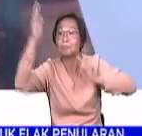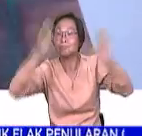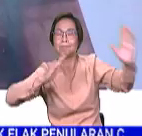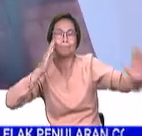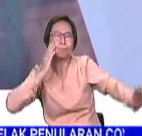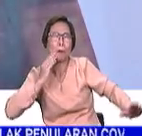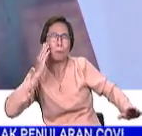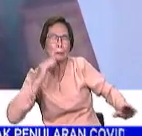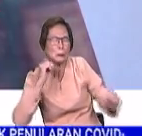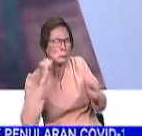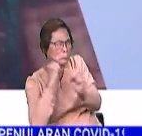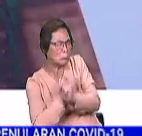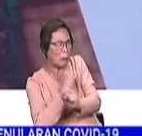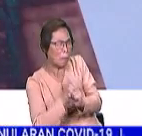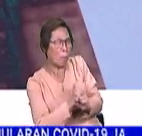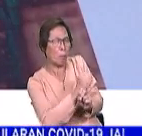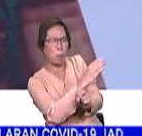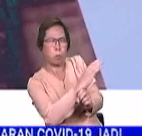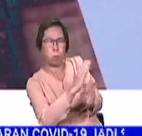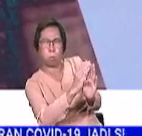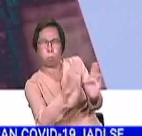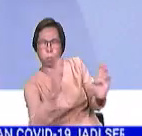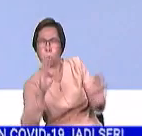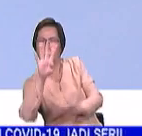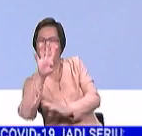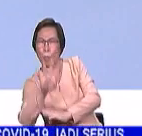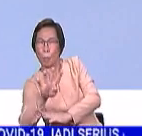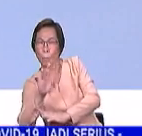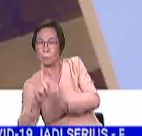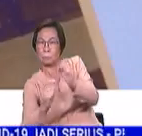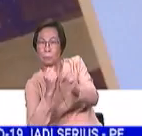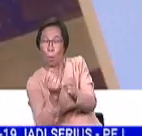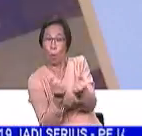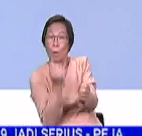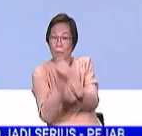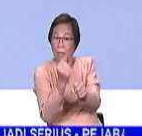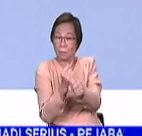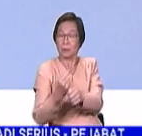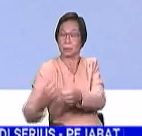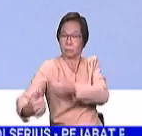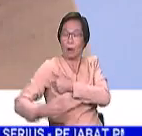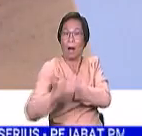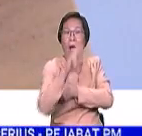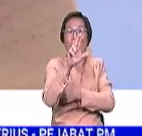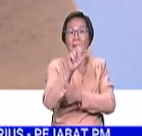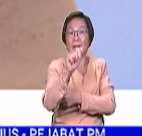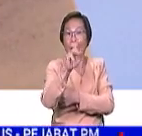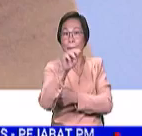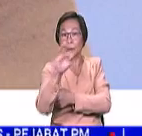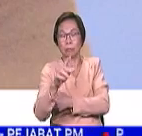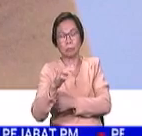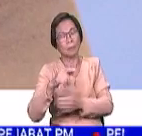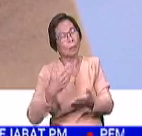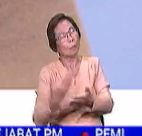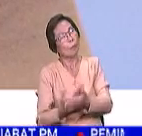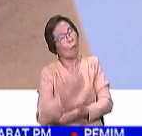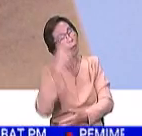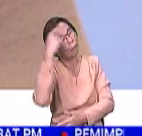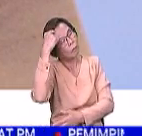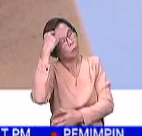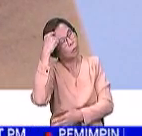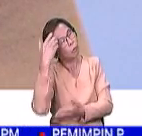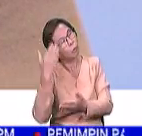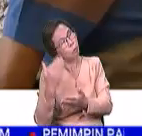pengalaman dan cabaran selama 41 tahun begimay sebagai anggota RI MD masih segar dalam